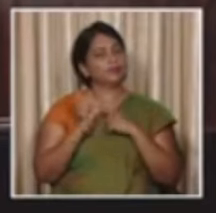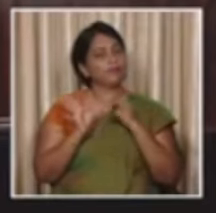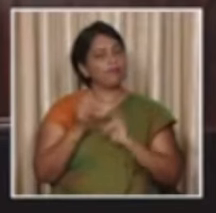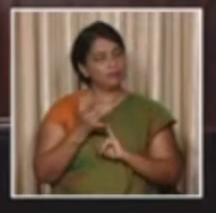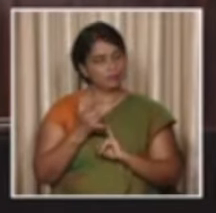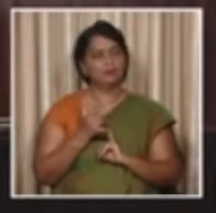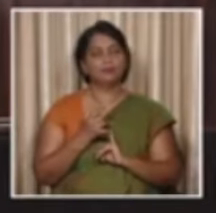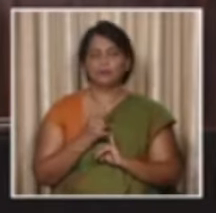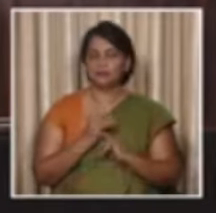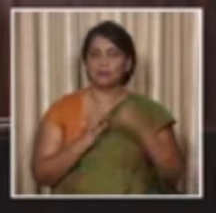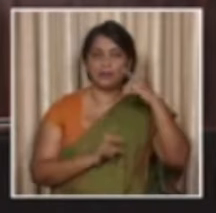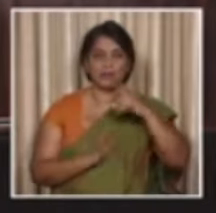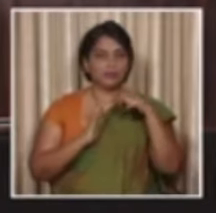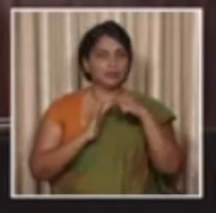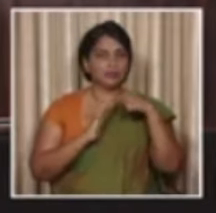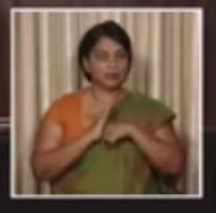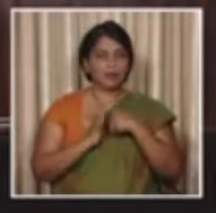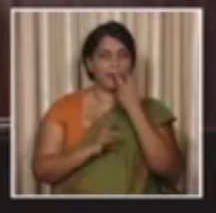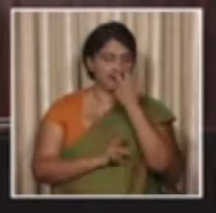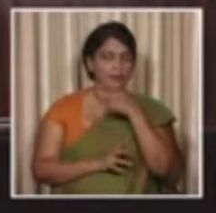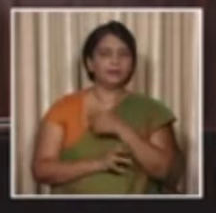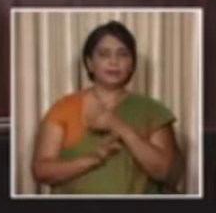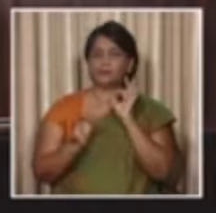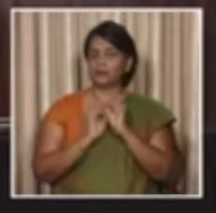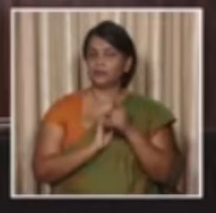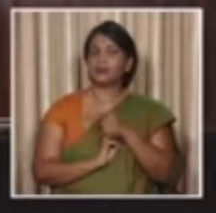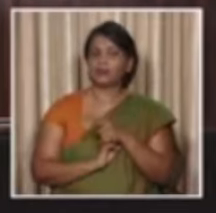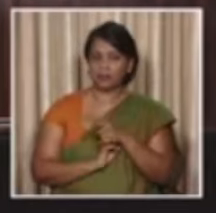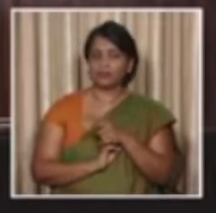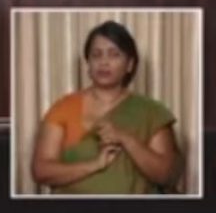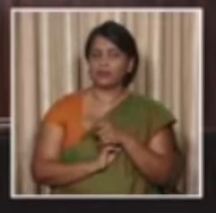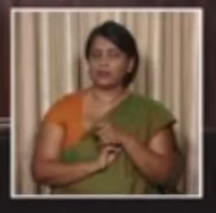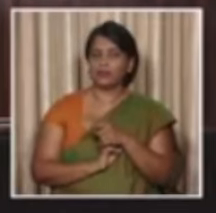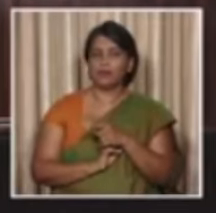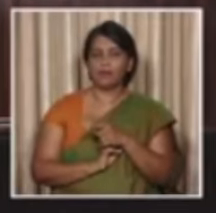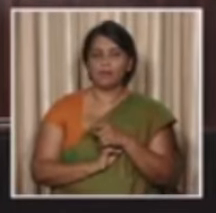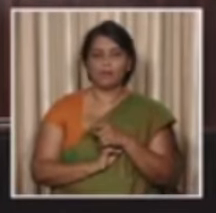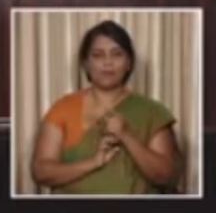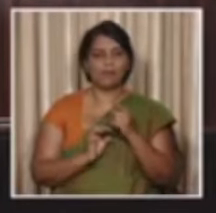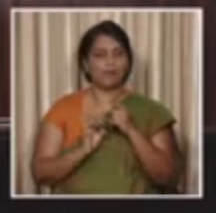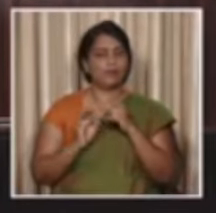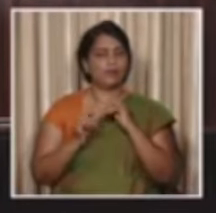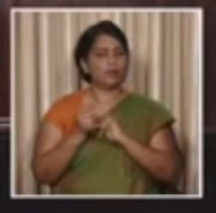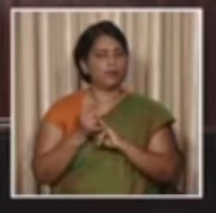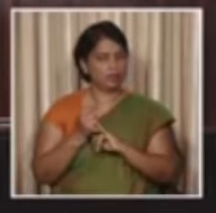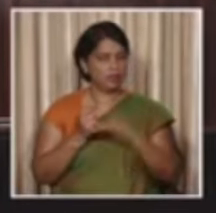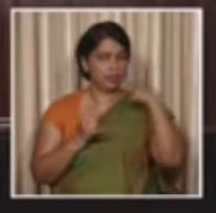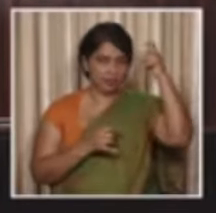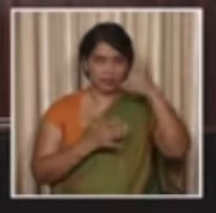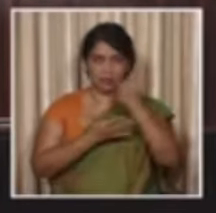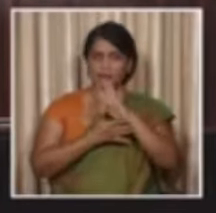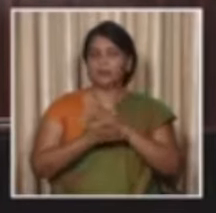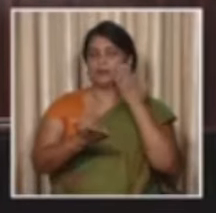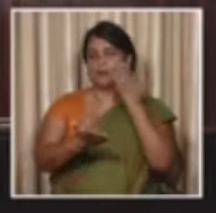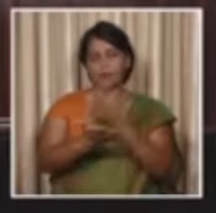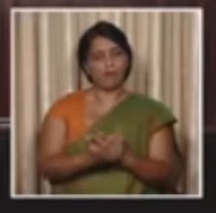నియోజక కథానాయకతుమని పలుతర దకున యోనక వీధియ అంక 22 దాలన స్థానే పదించి ఎం ఇసెడ్ ఎఫ్ సుహైరియా మహాత్మ్యగేన్ లేబుని